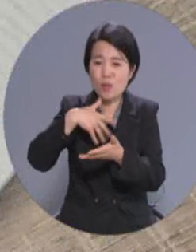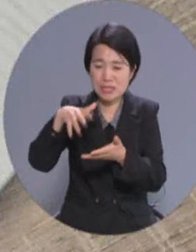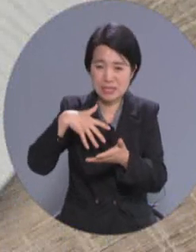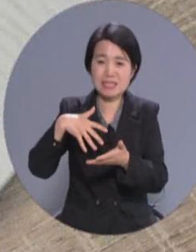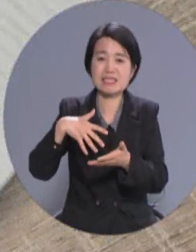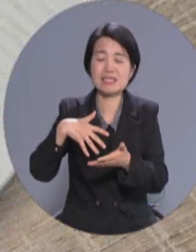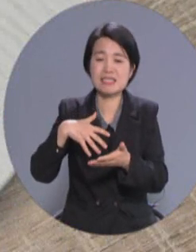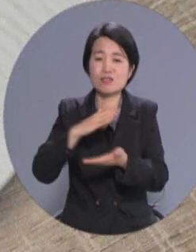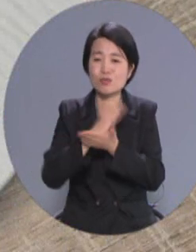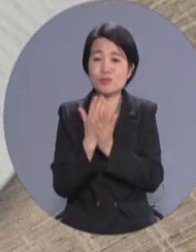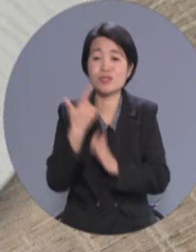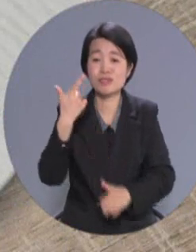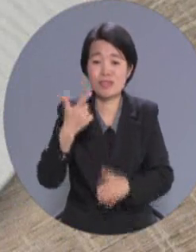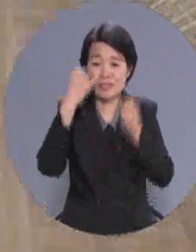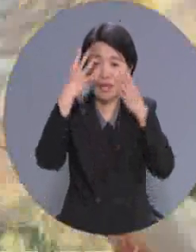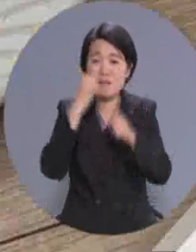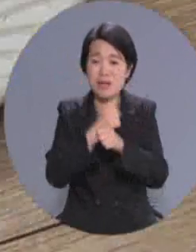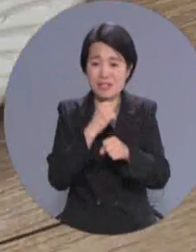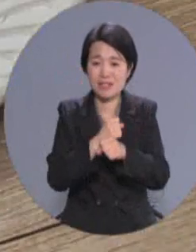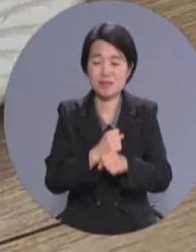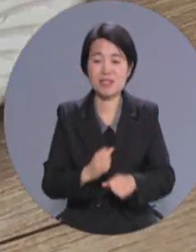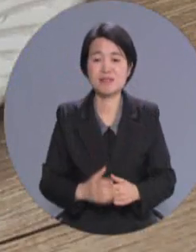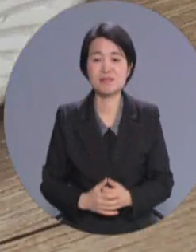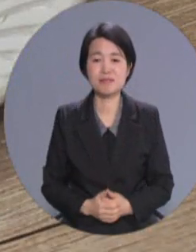지향 메뉴 여섯 종을 새롭게 개발했습니다